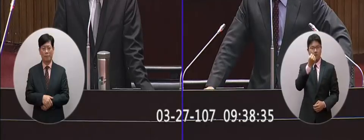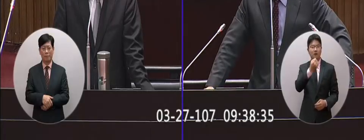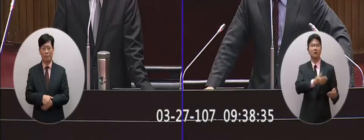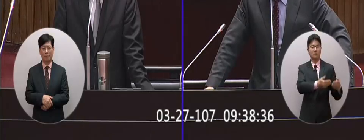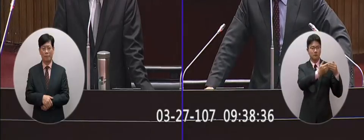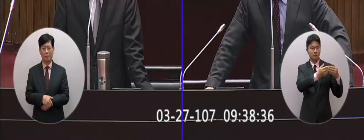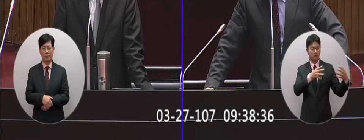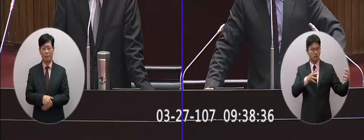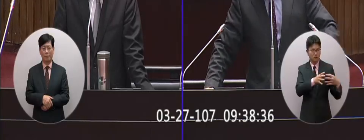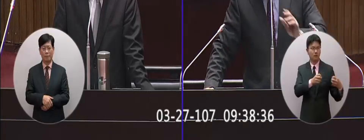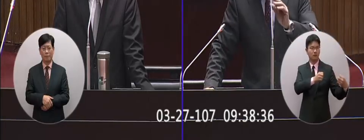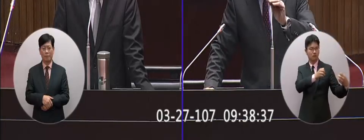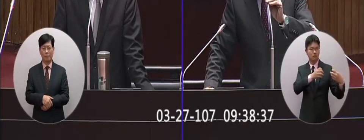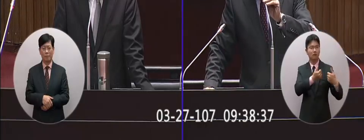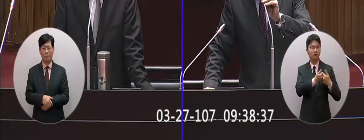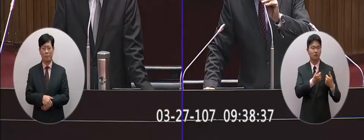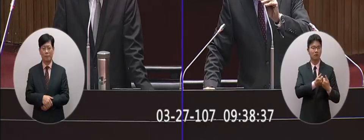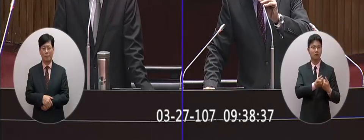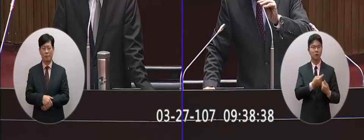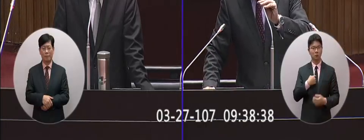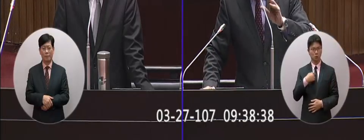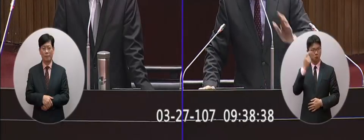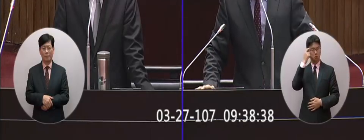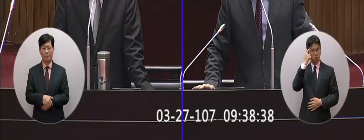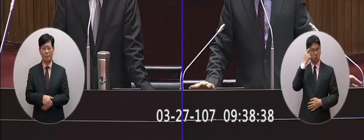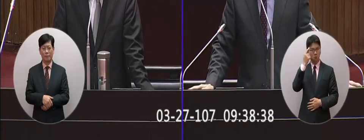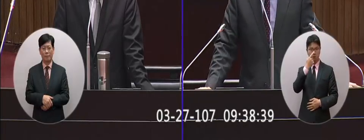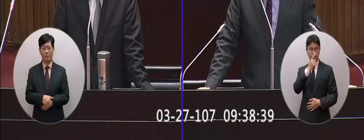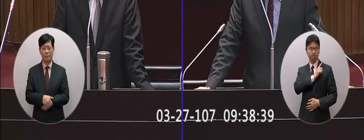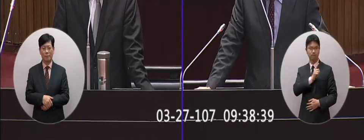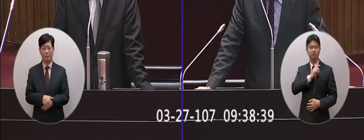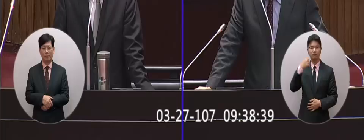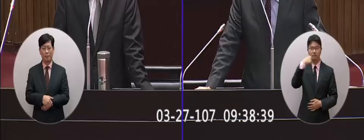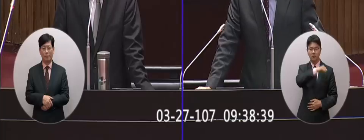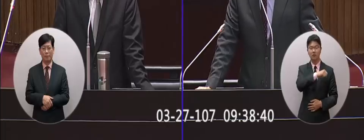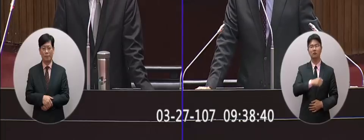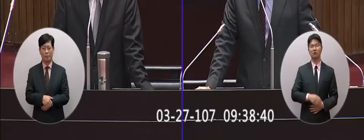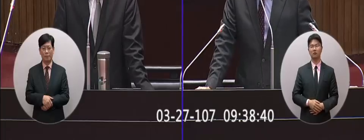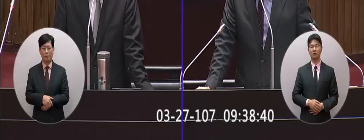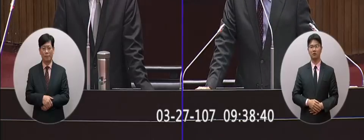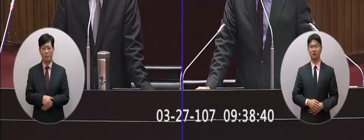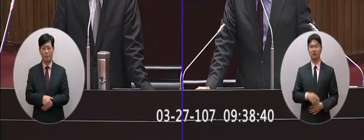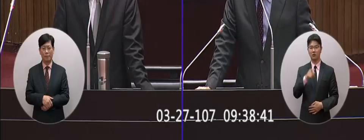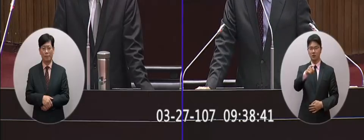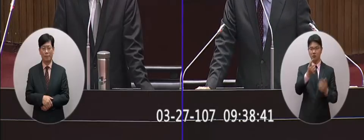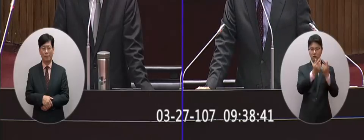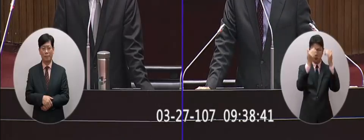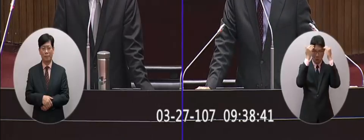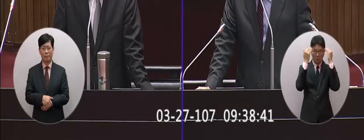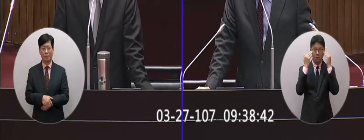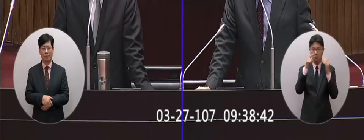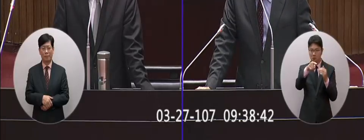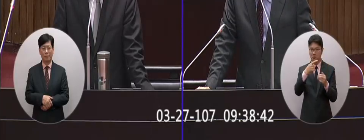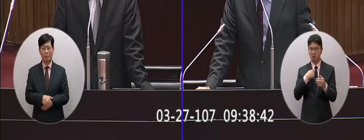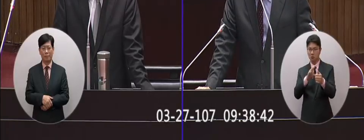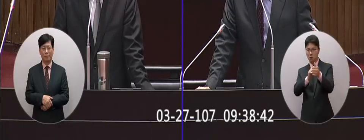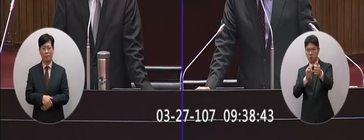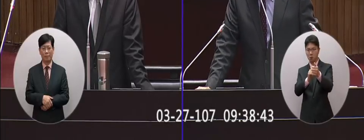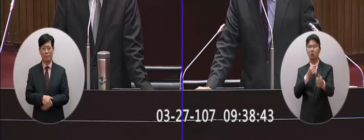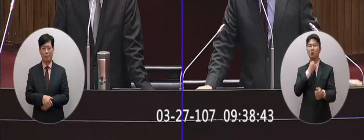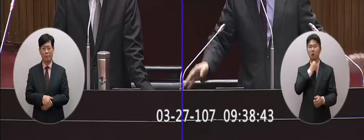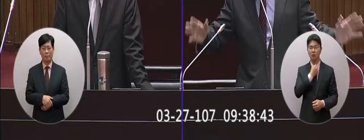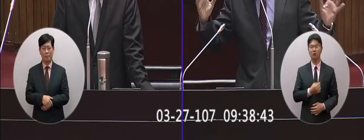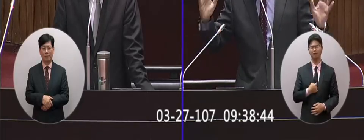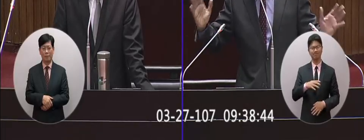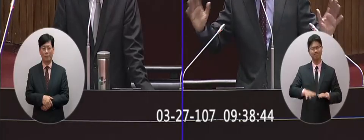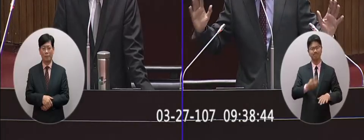判。我觉得我们台湾也是要学习这样的地方。我现在发